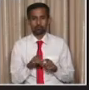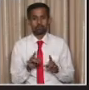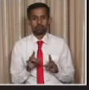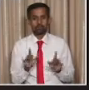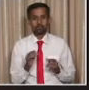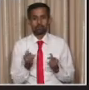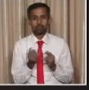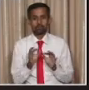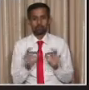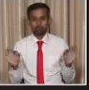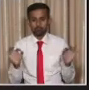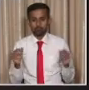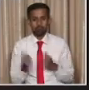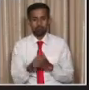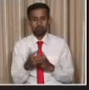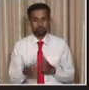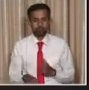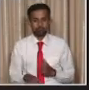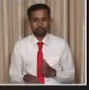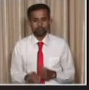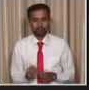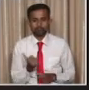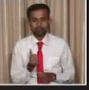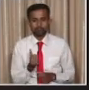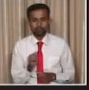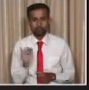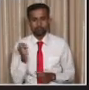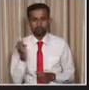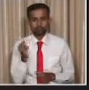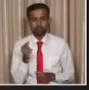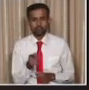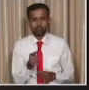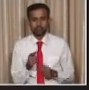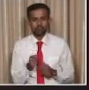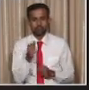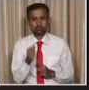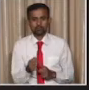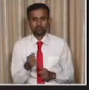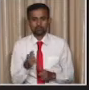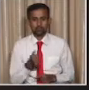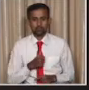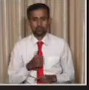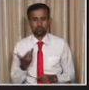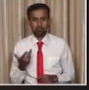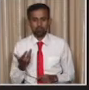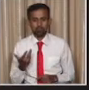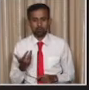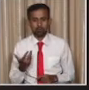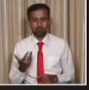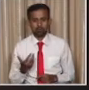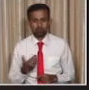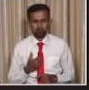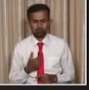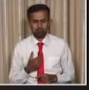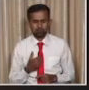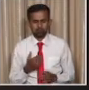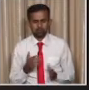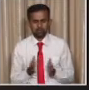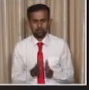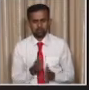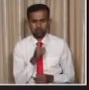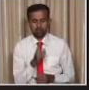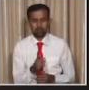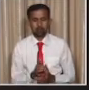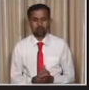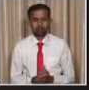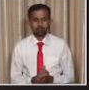එකක් ගහලා තියෙනවා. ඉතින් ඒ නිසා සමහර ලාවට මේ නිලධාරීන් ඉංජිනේරු මේකට විරුද්ධ වෙනවා කියන එකත් මට ඒකම අපිට කියන්නට